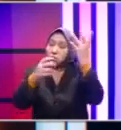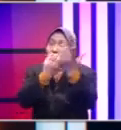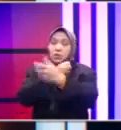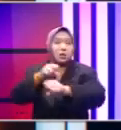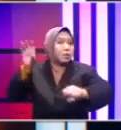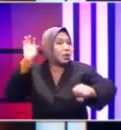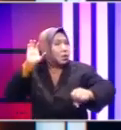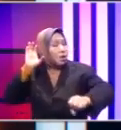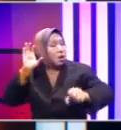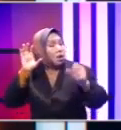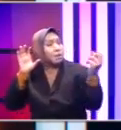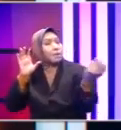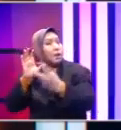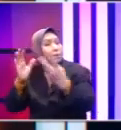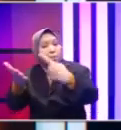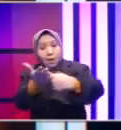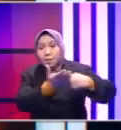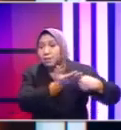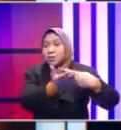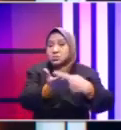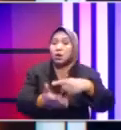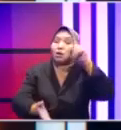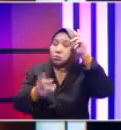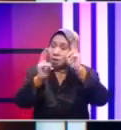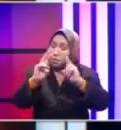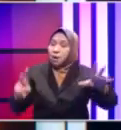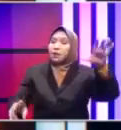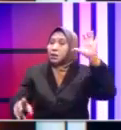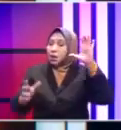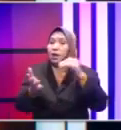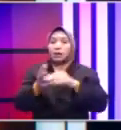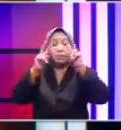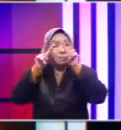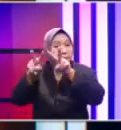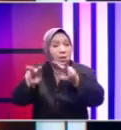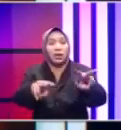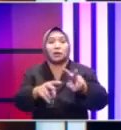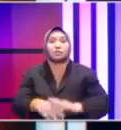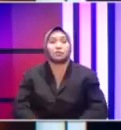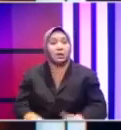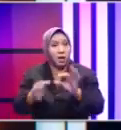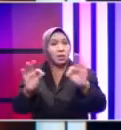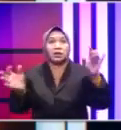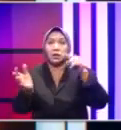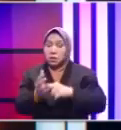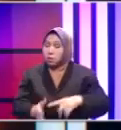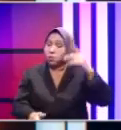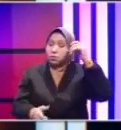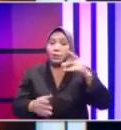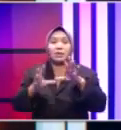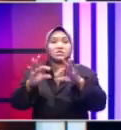perbincangan kamu berdua Sesungguhnya Allah maha mendengar lagi maha melihat Hai ayat ini Tuan